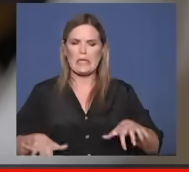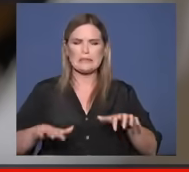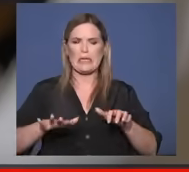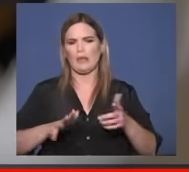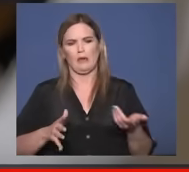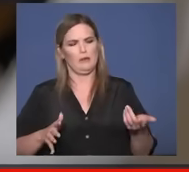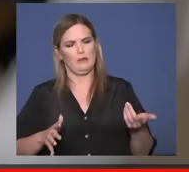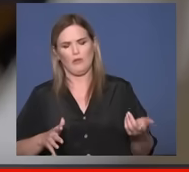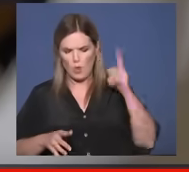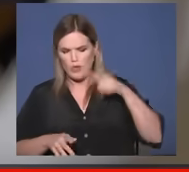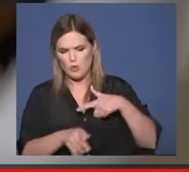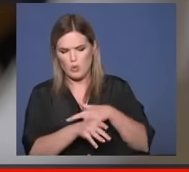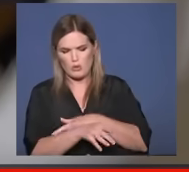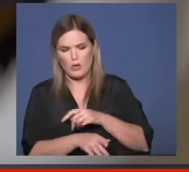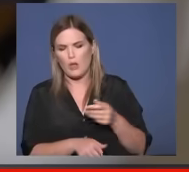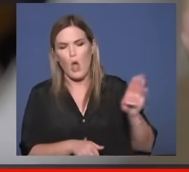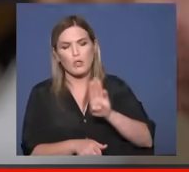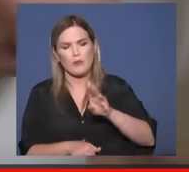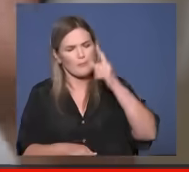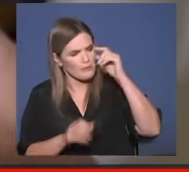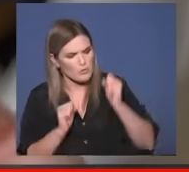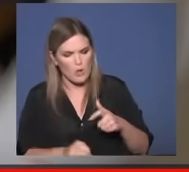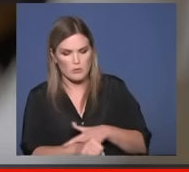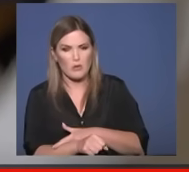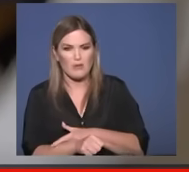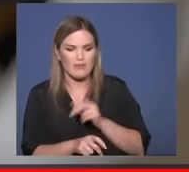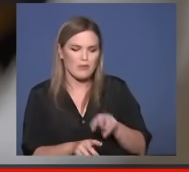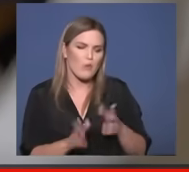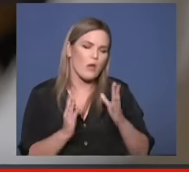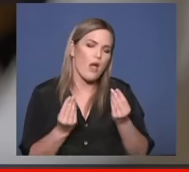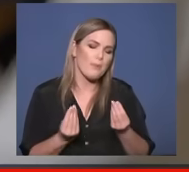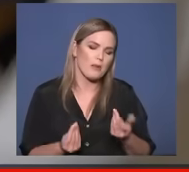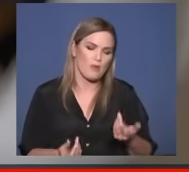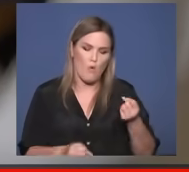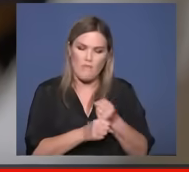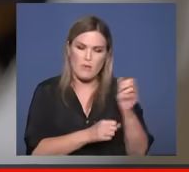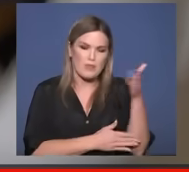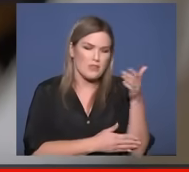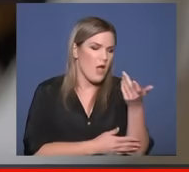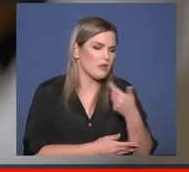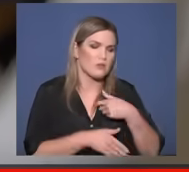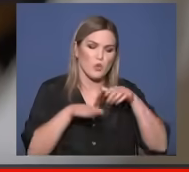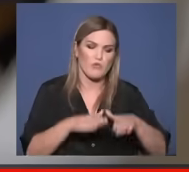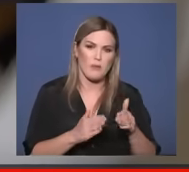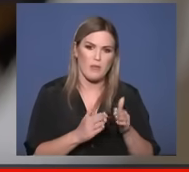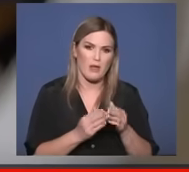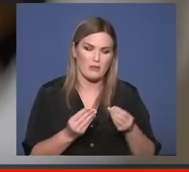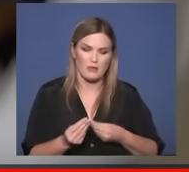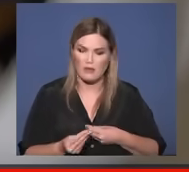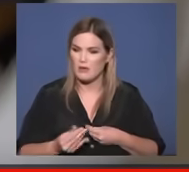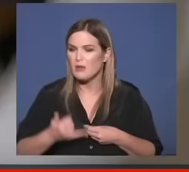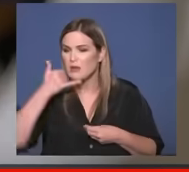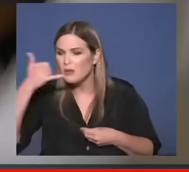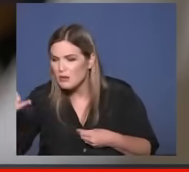ראש הממשלה, אני בטוח שהוא עסוק. אבל יש לכם כל כך הרבה, יש עובדי מדינה שיושבים בבית. תנו מספרי טלפון, שלום, אנחנו מבית